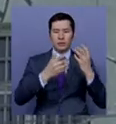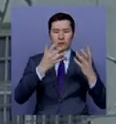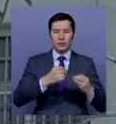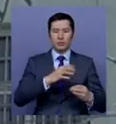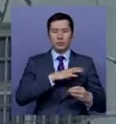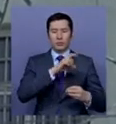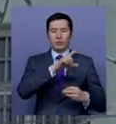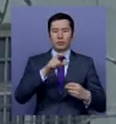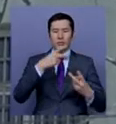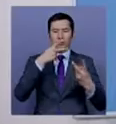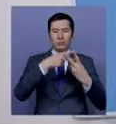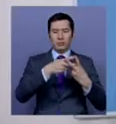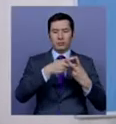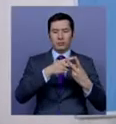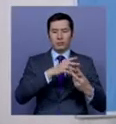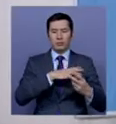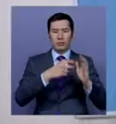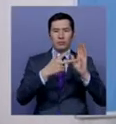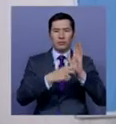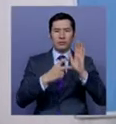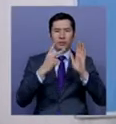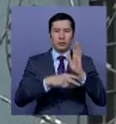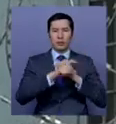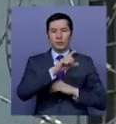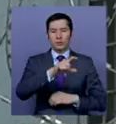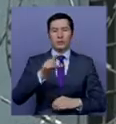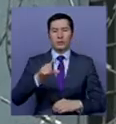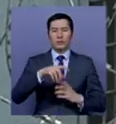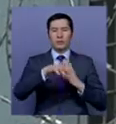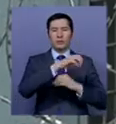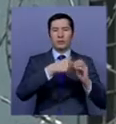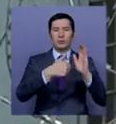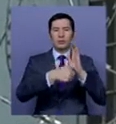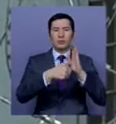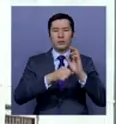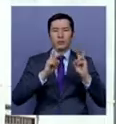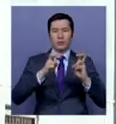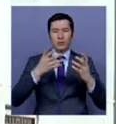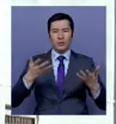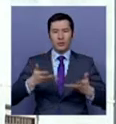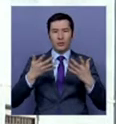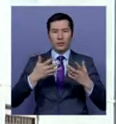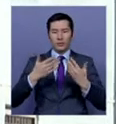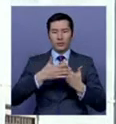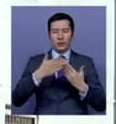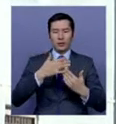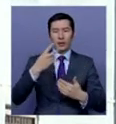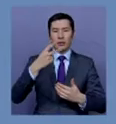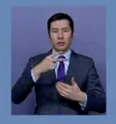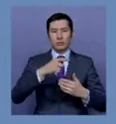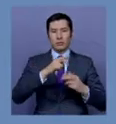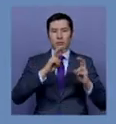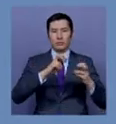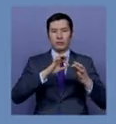өз қолдарымен темір торға матаған 870 адам бар. Олардың 600-ге жуығы жеңілдетілген, ал 220-дан астамы қалыпты